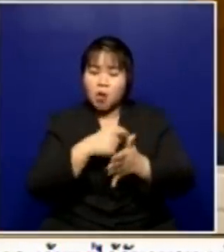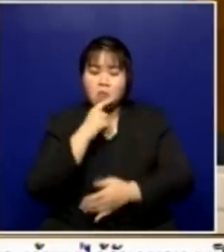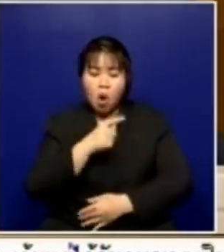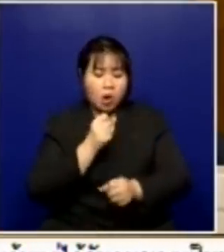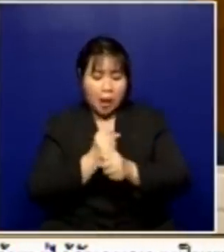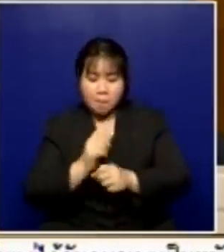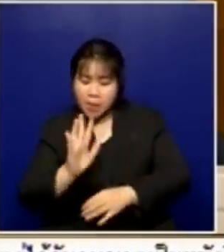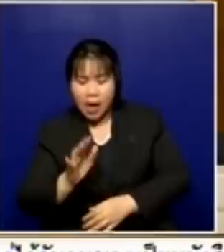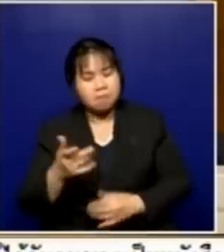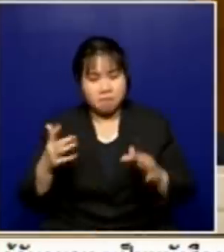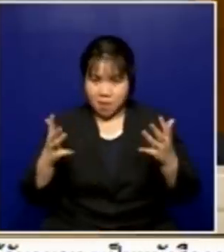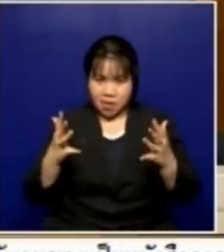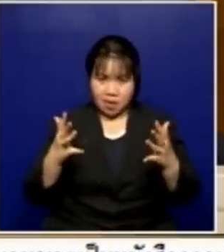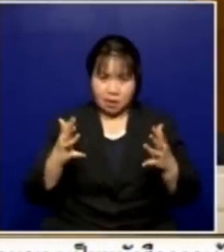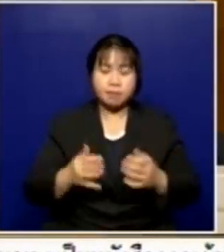เปเหผล